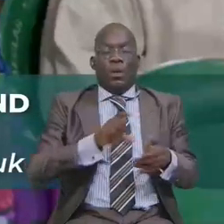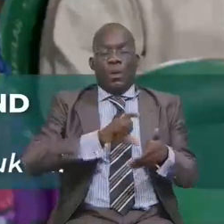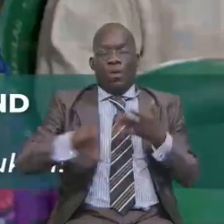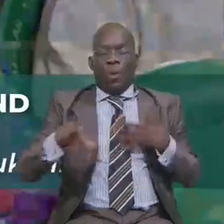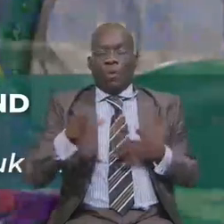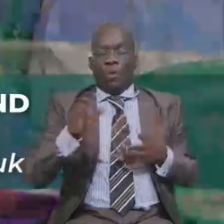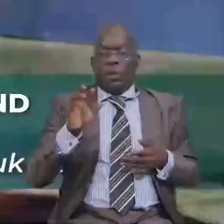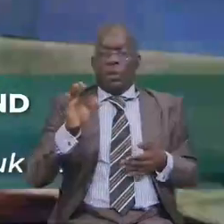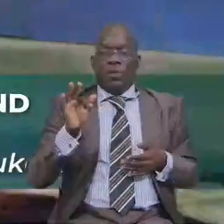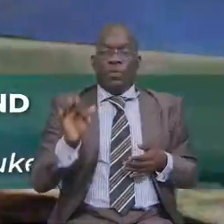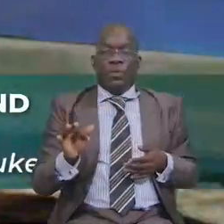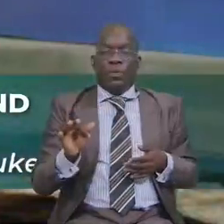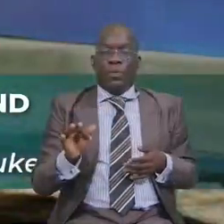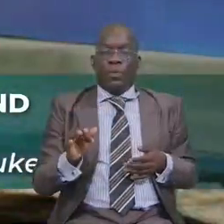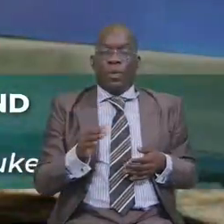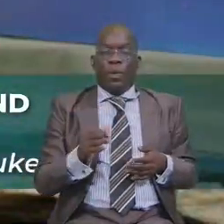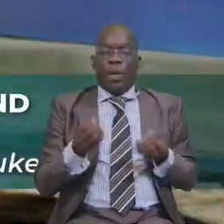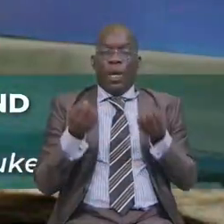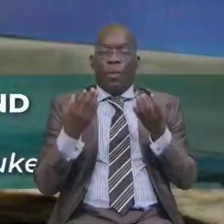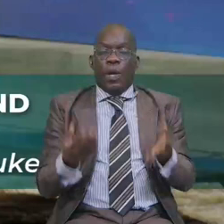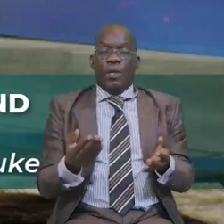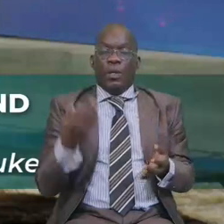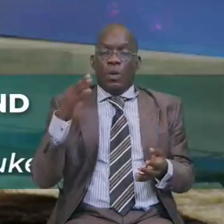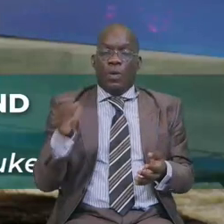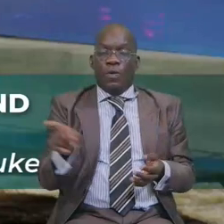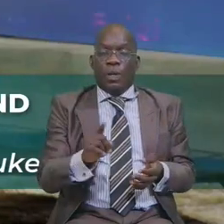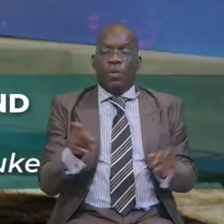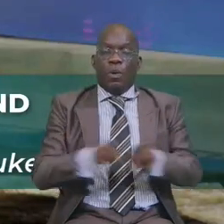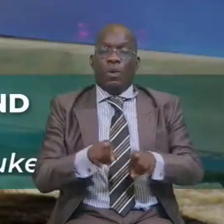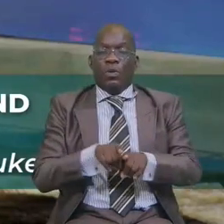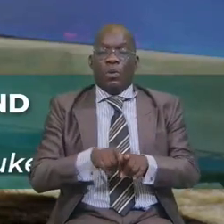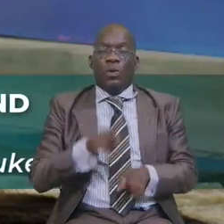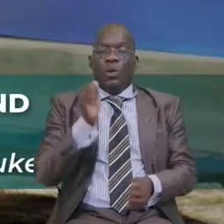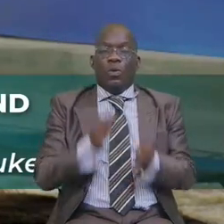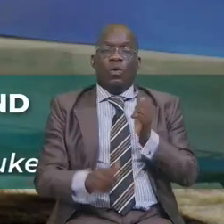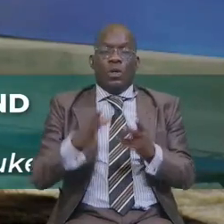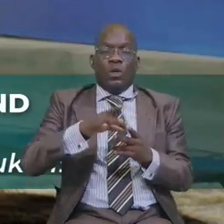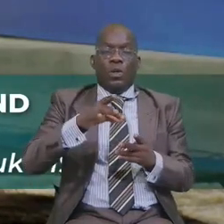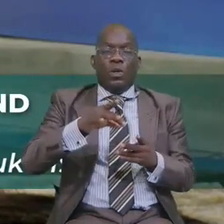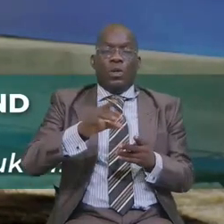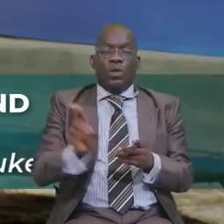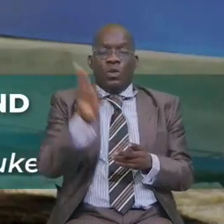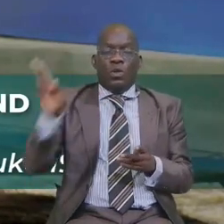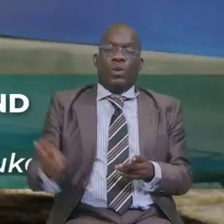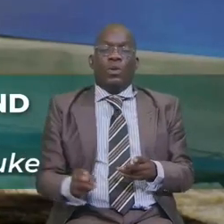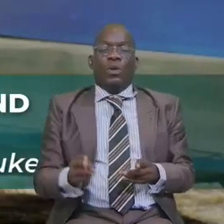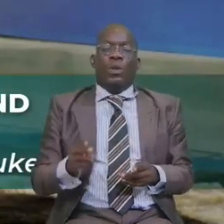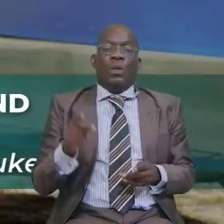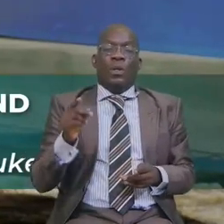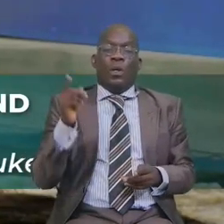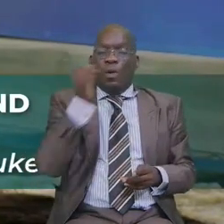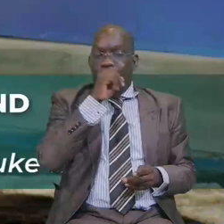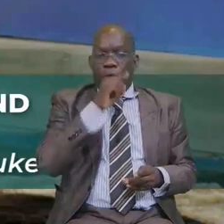Verset 19, on nous dit, et un certain nombre de ceux qui avaient exercé les arts magiques, les